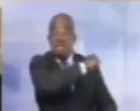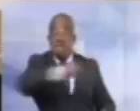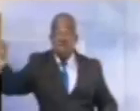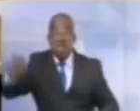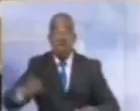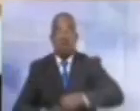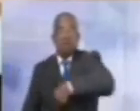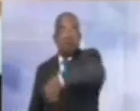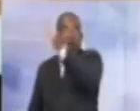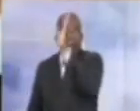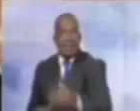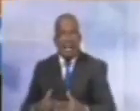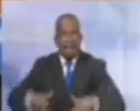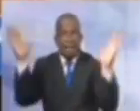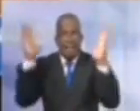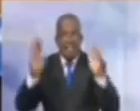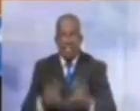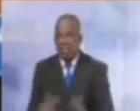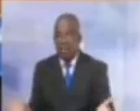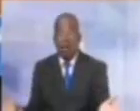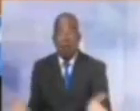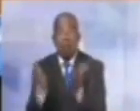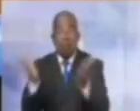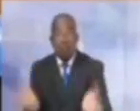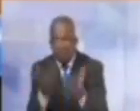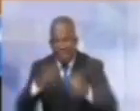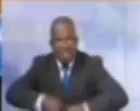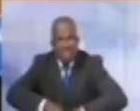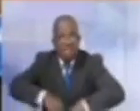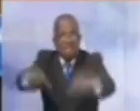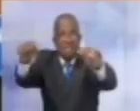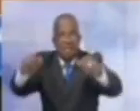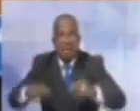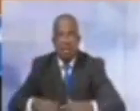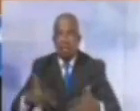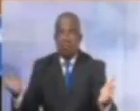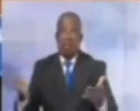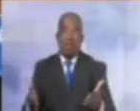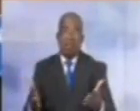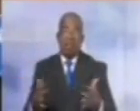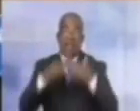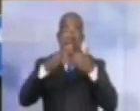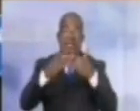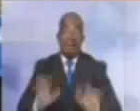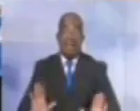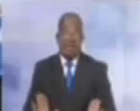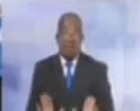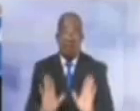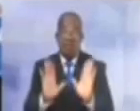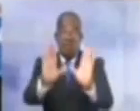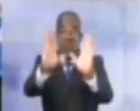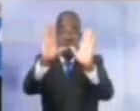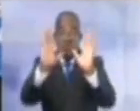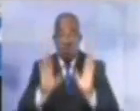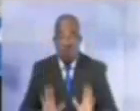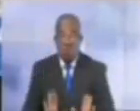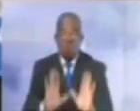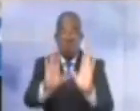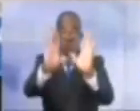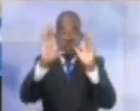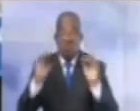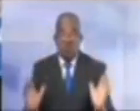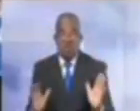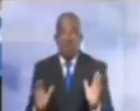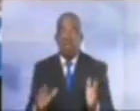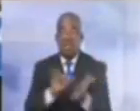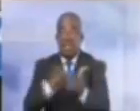casse d'Adjamé, va contribuer à moderniser le système de transport de la Côte d'Ivoire. Elle pourra accueillir 50 000 voyageurs